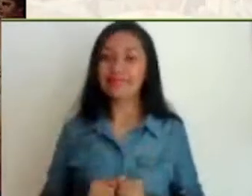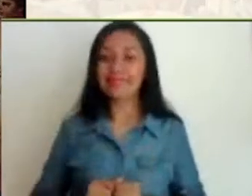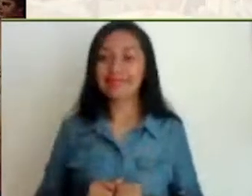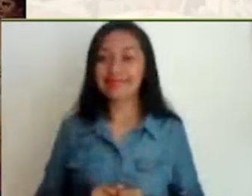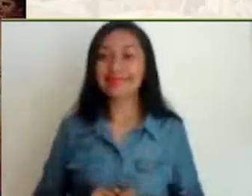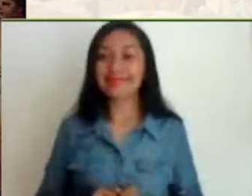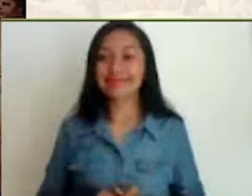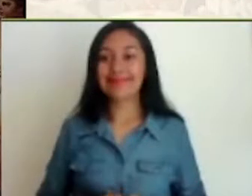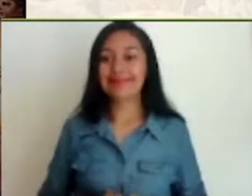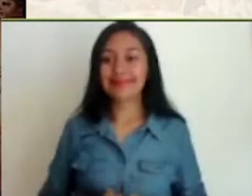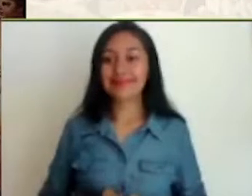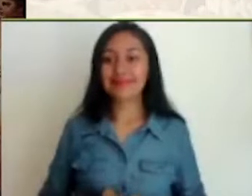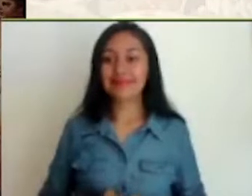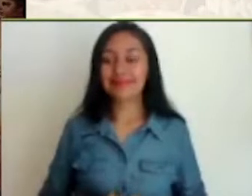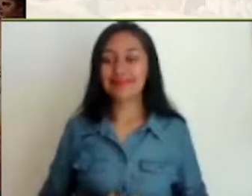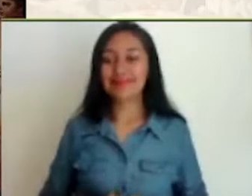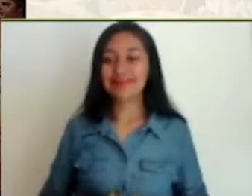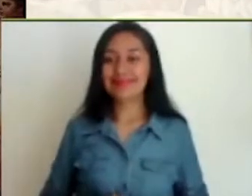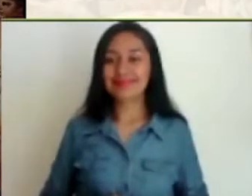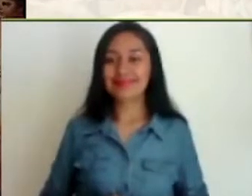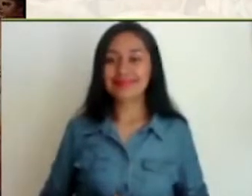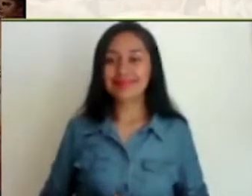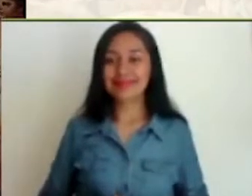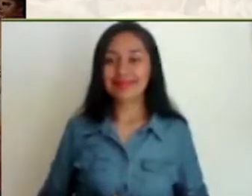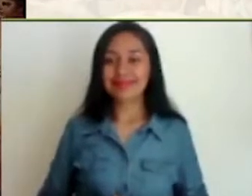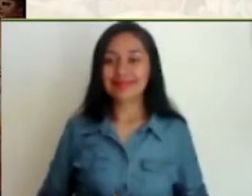pulce del ratto infettata dal bacillo della peste.